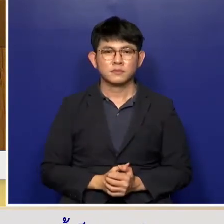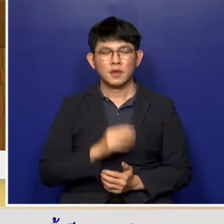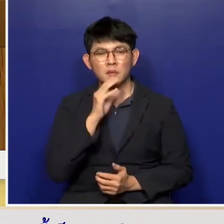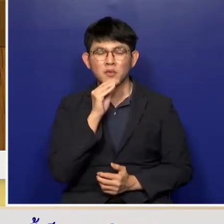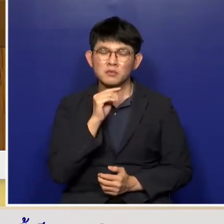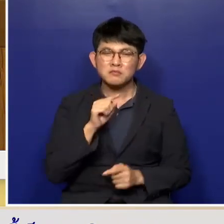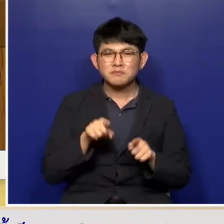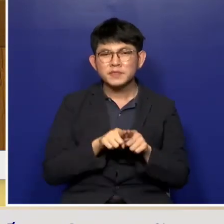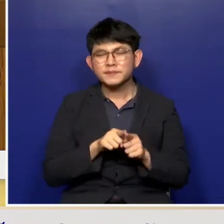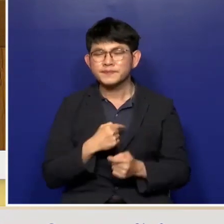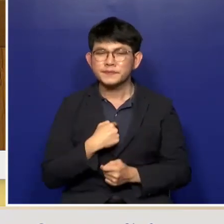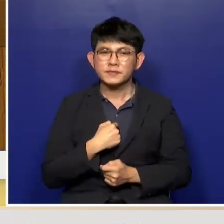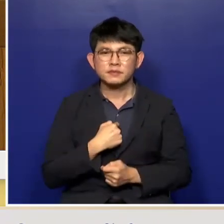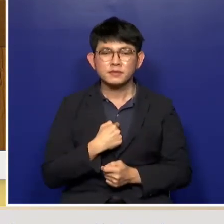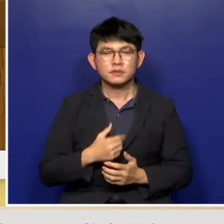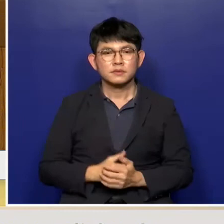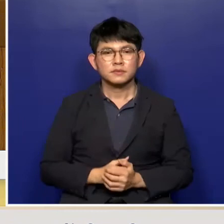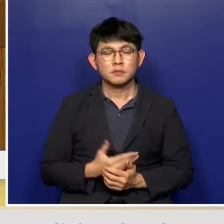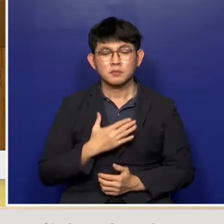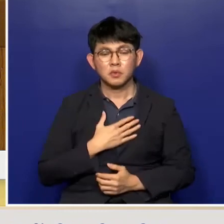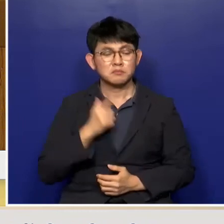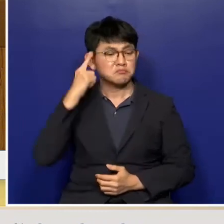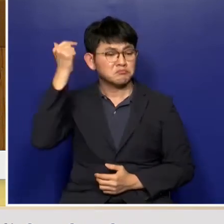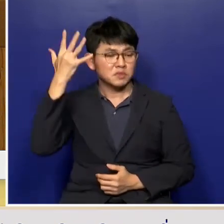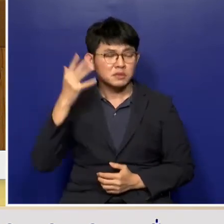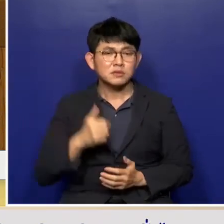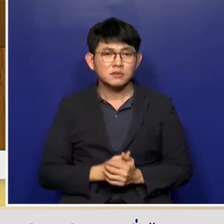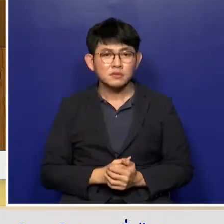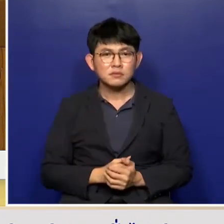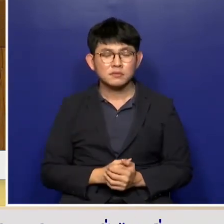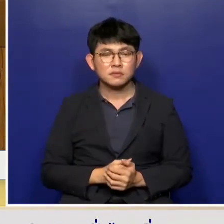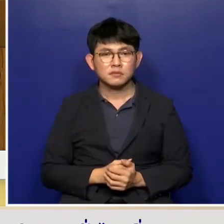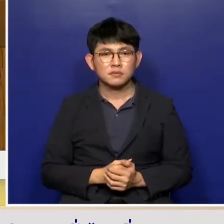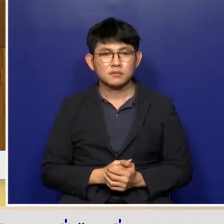แ่ผม ไม่มคามฉลาดอะไรเลยรกใ surrend็ไมรู้อกันะ